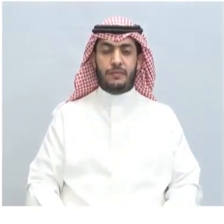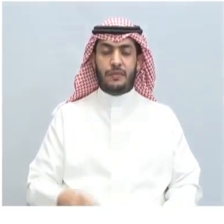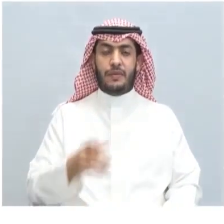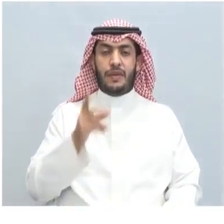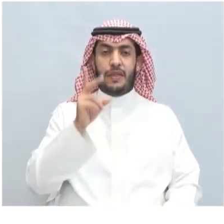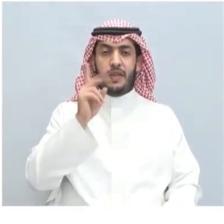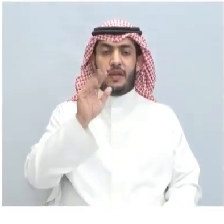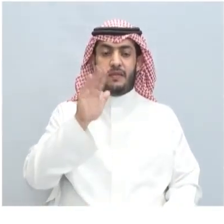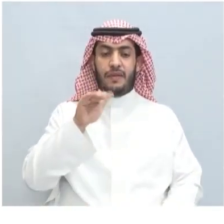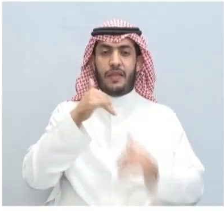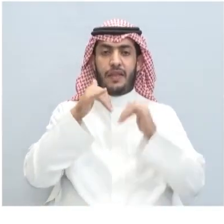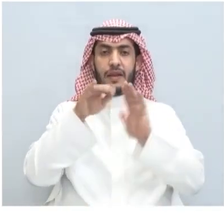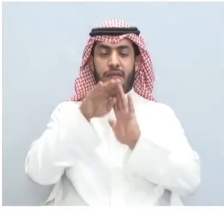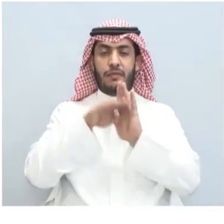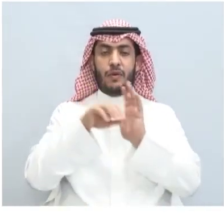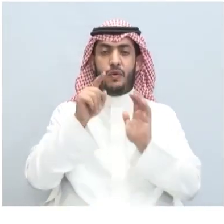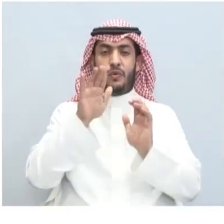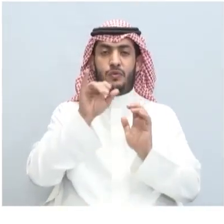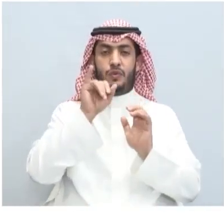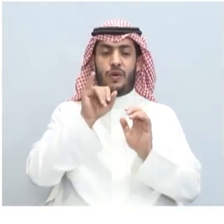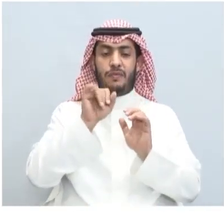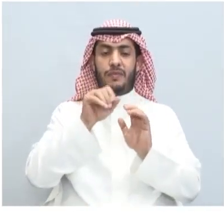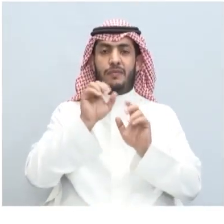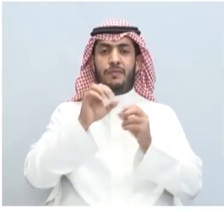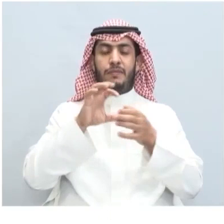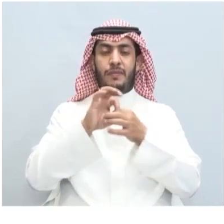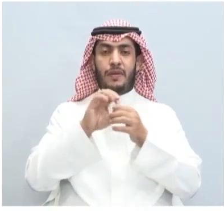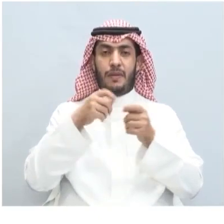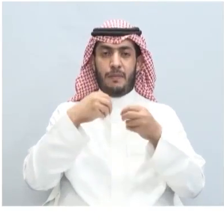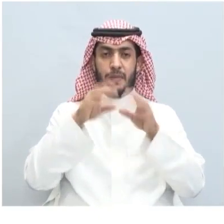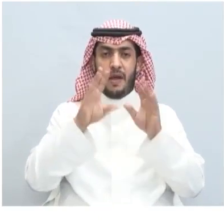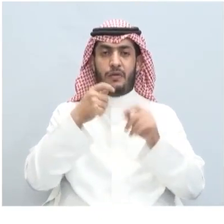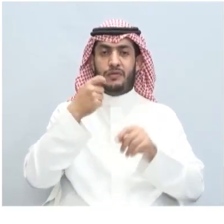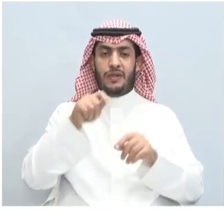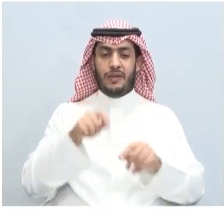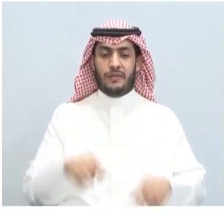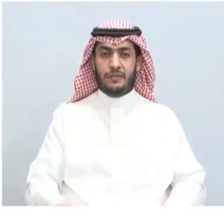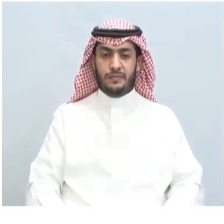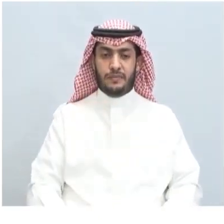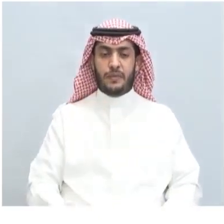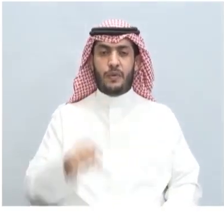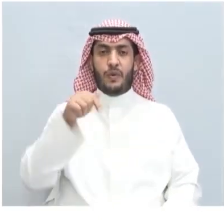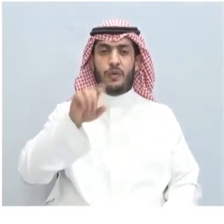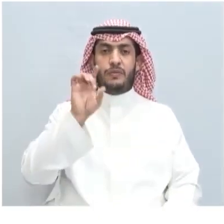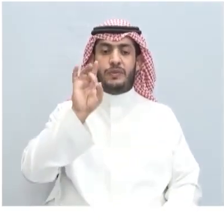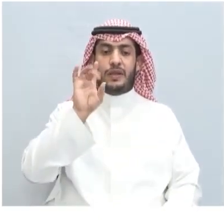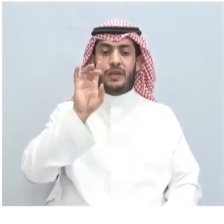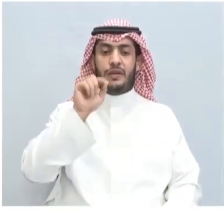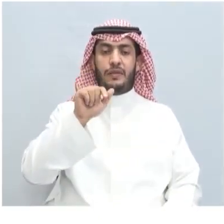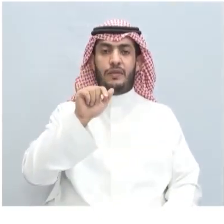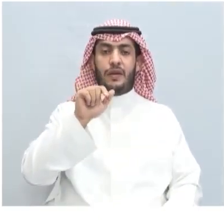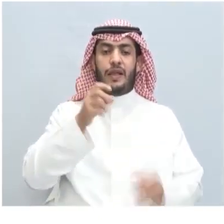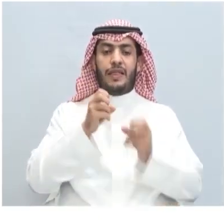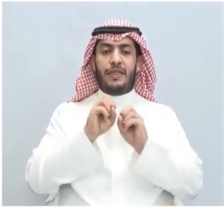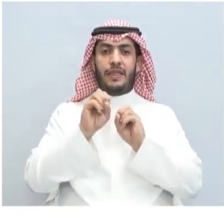هنالك معاملات ولها رسوم هذه المعاملات الماليه مرتبطه في البيع والشراء اليوم باذن الله سنتحدث ايضا